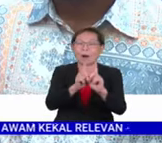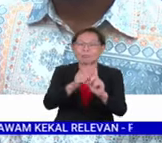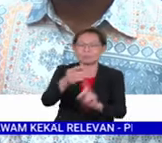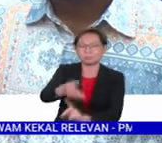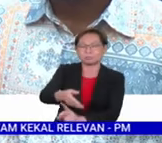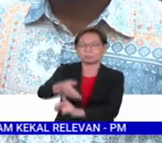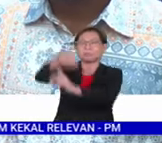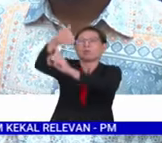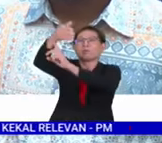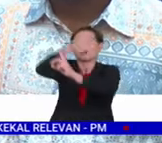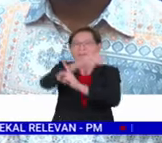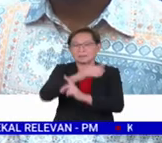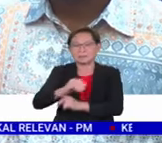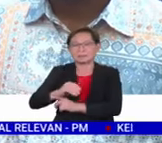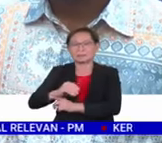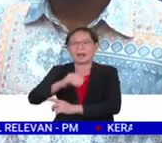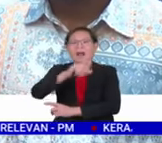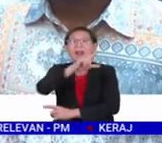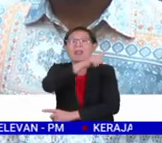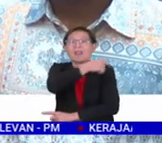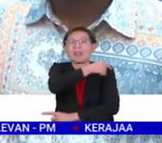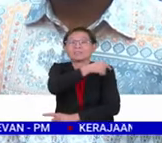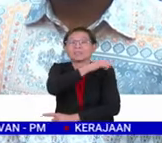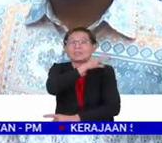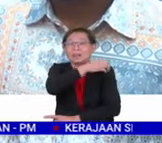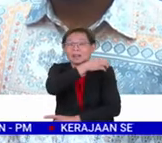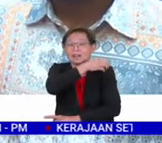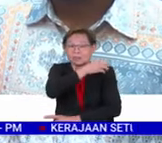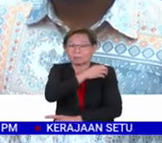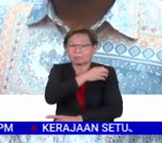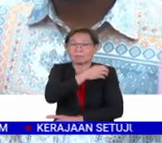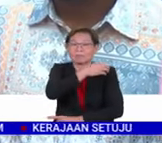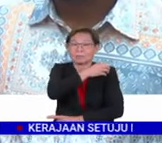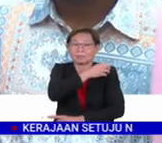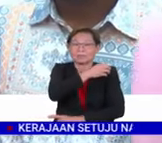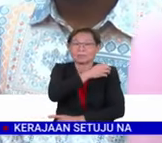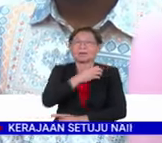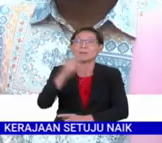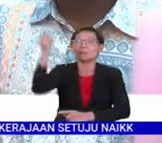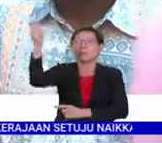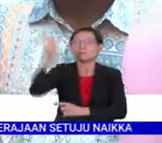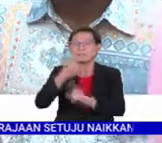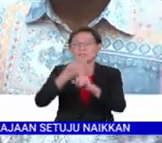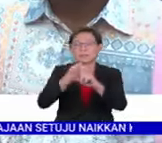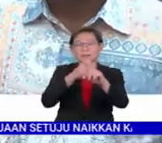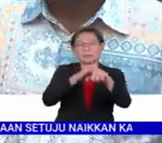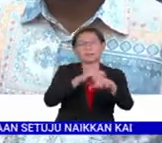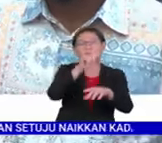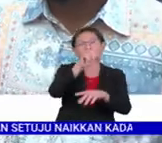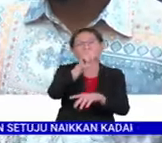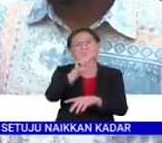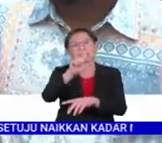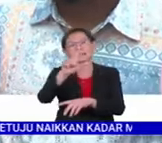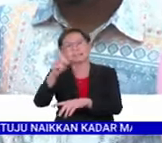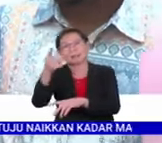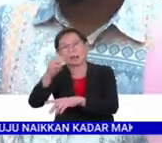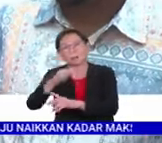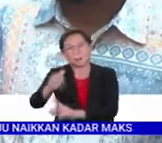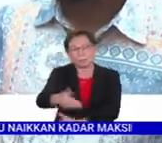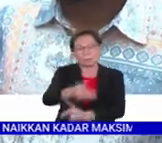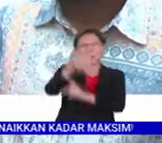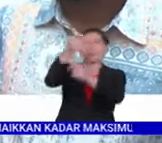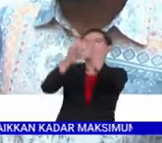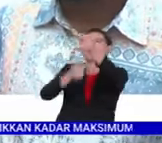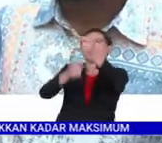bendera dan juga Lieutenant Commander Besara Haji Muhammad Sharif bin Kalam daripada JLDM, iaitu penaik bendera